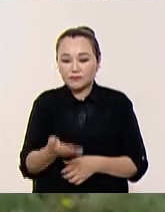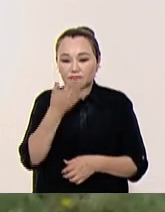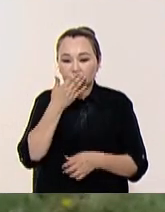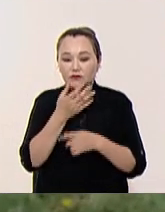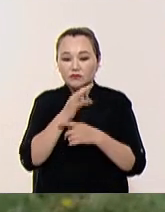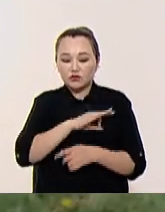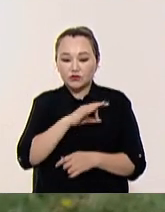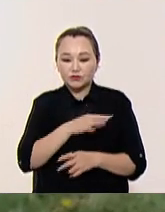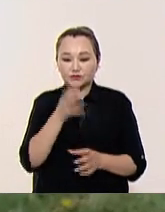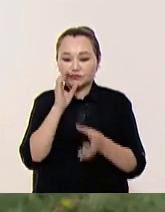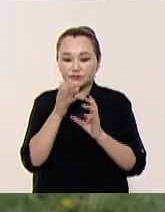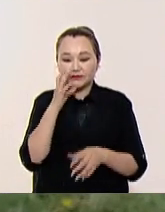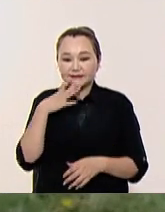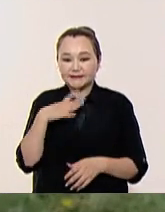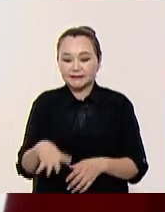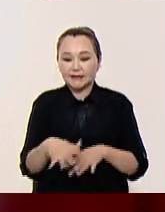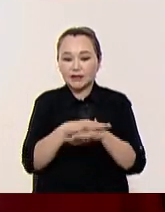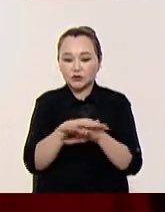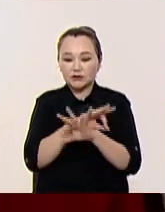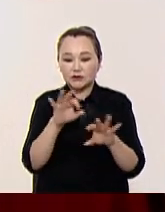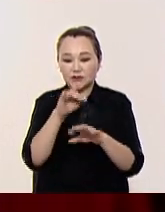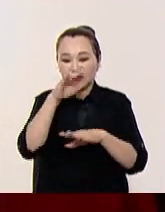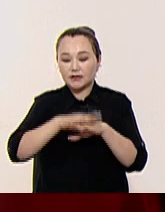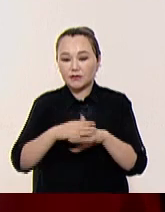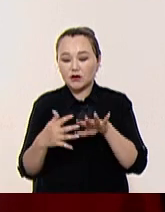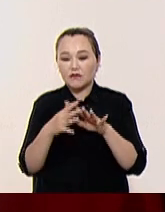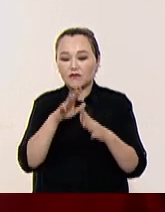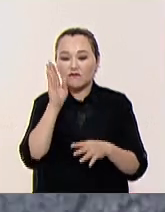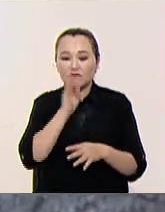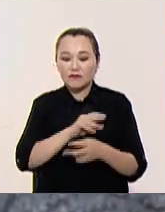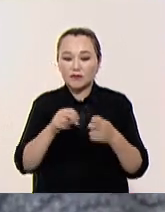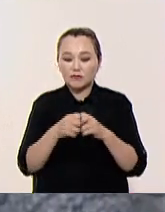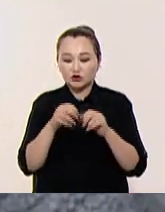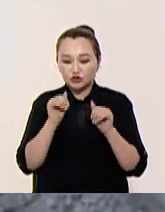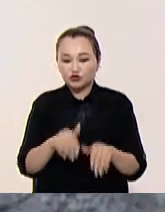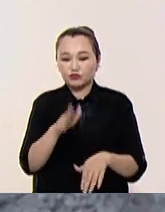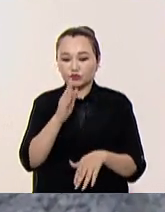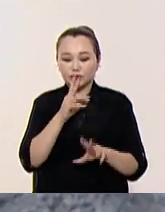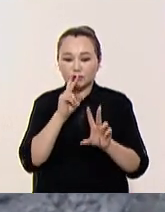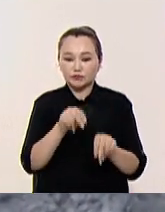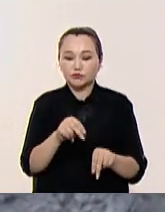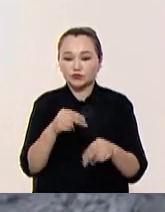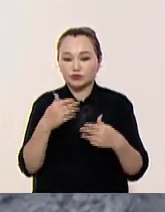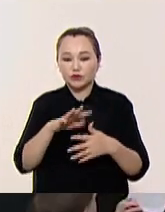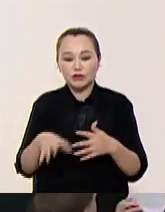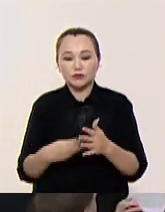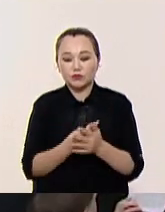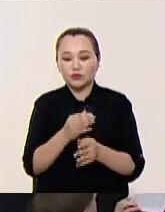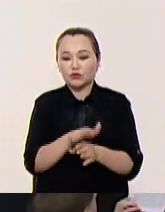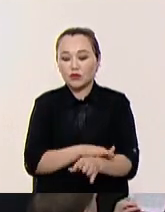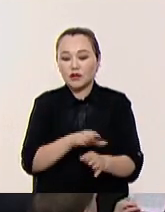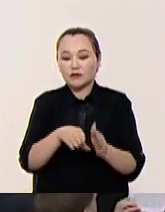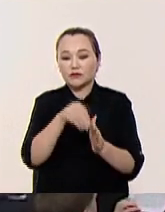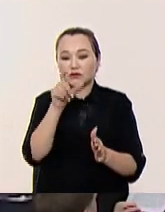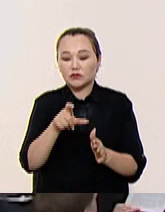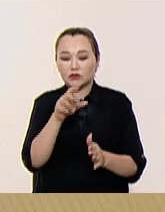нәрін тұтынуға мәжбүрміз дейді халық. Ал әкімдіктегілер ауыз су мәселесін шешеміз деп уәде беруден жалықпайды екен. Мәжіліс